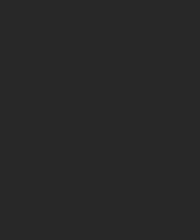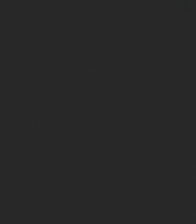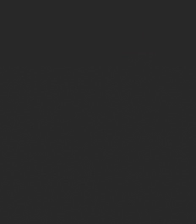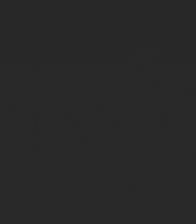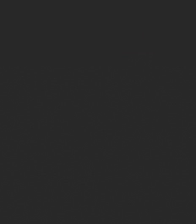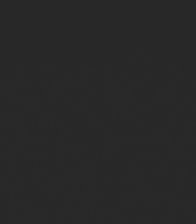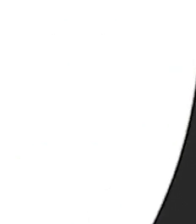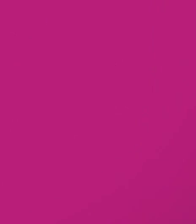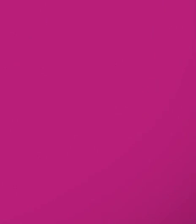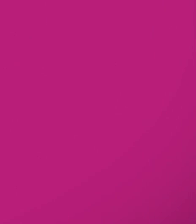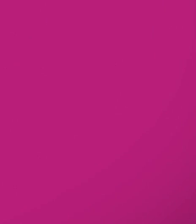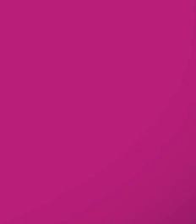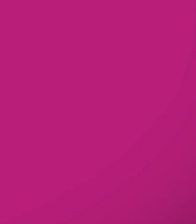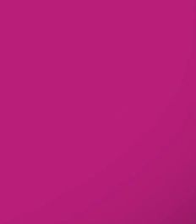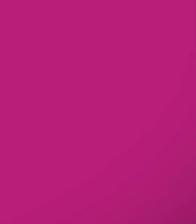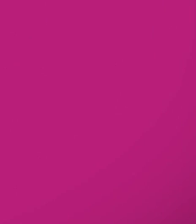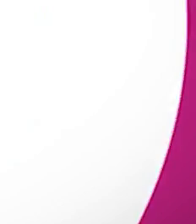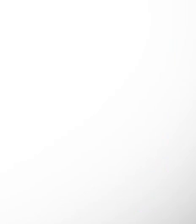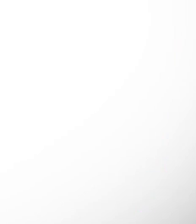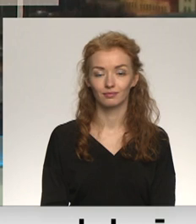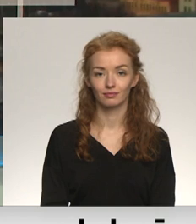Re, viss ēters ir te!